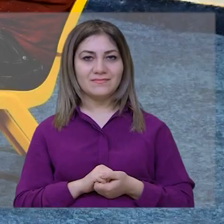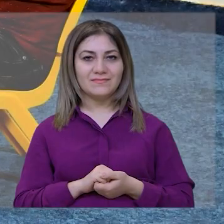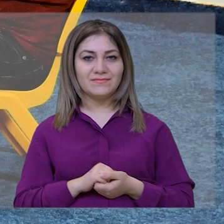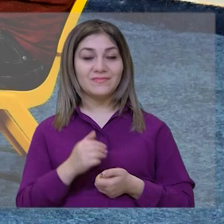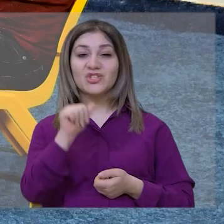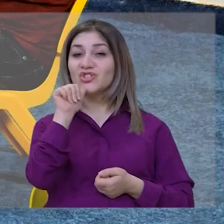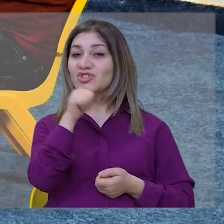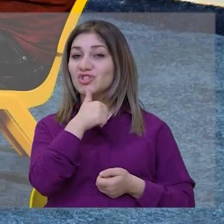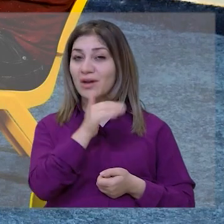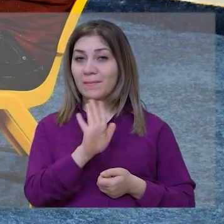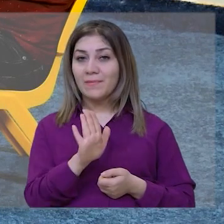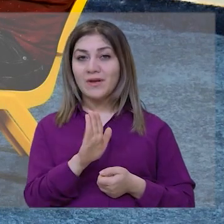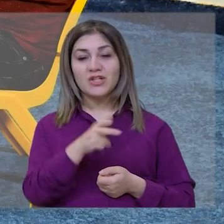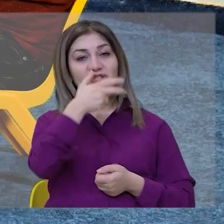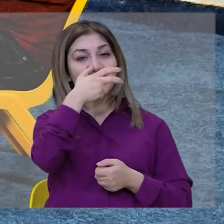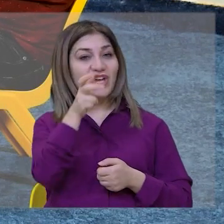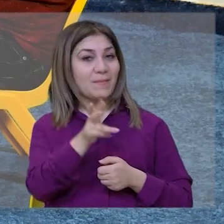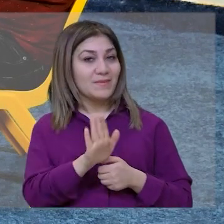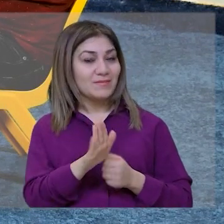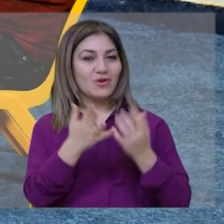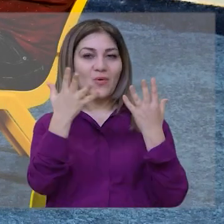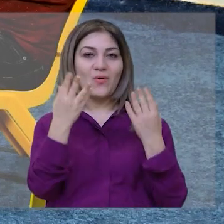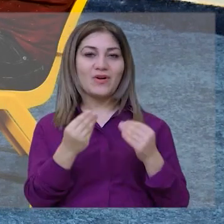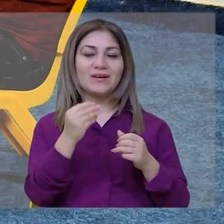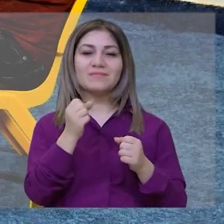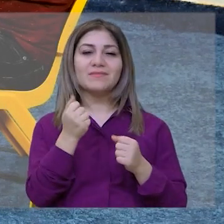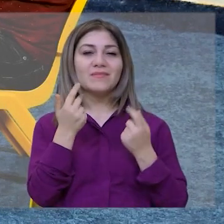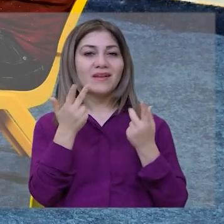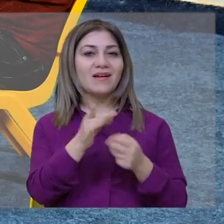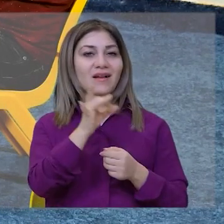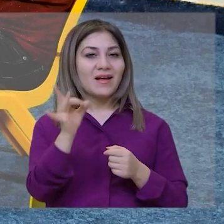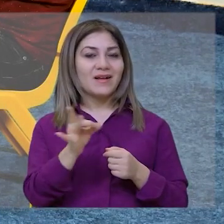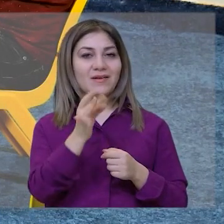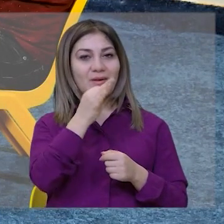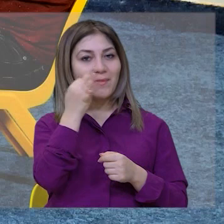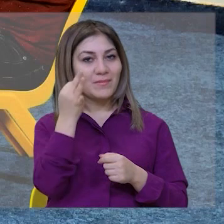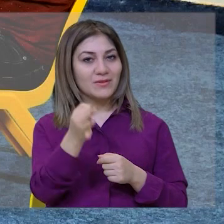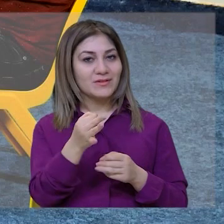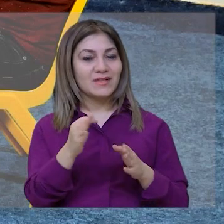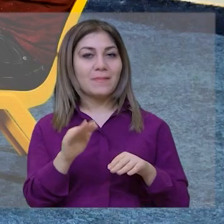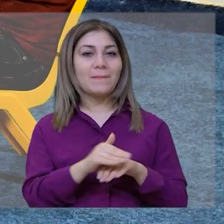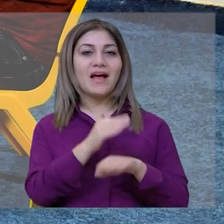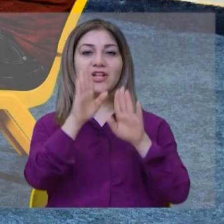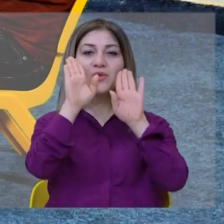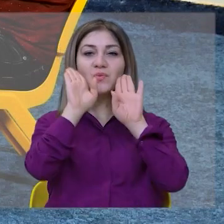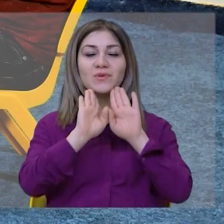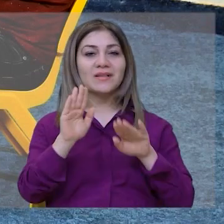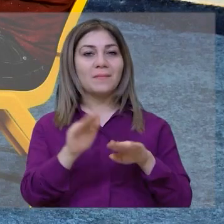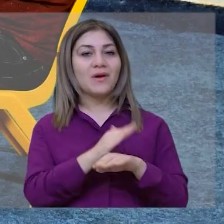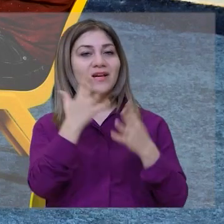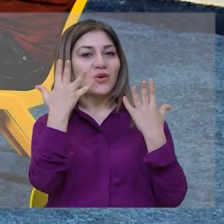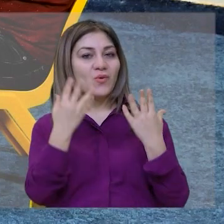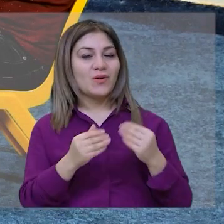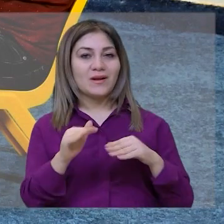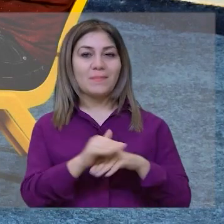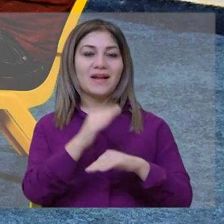Չեմ ալարում, չեմ ձանձրանում, օրվա մեջ մի քանի անգամ եմ ասում. Բարի լույս, բարի